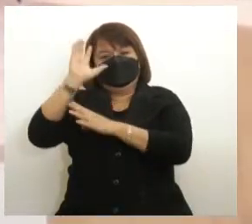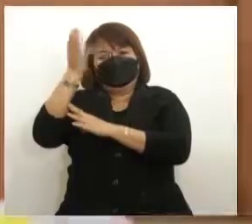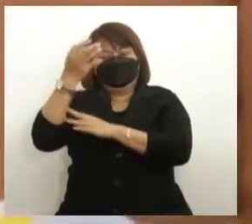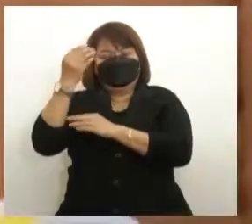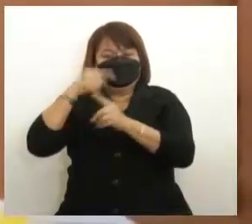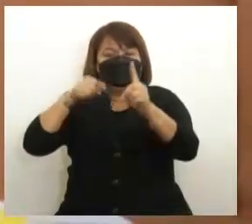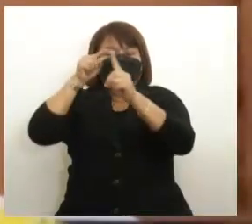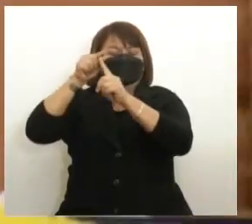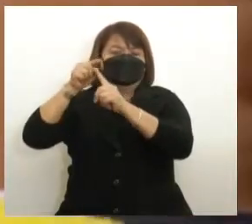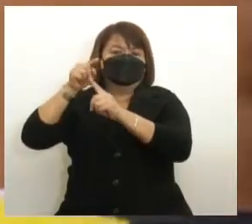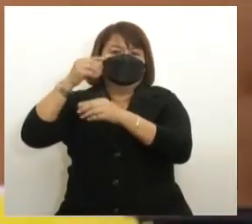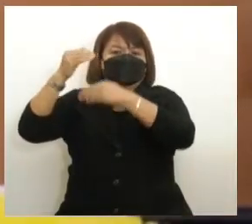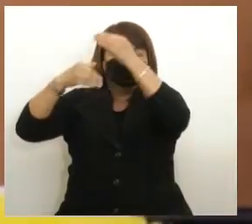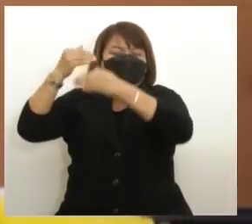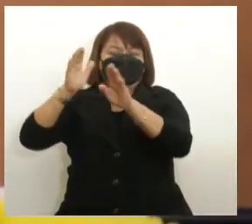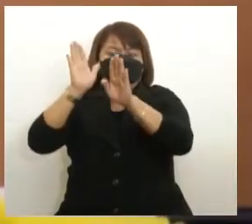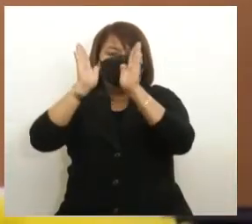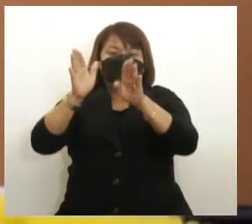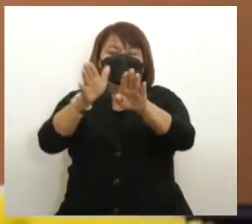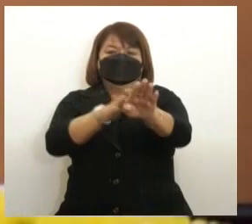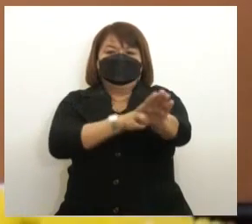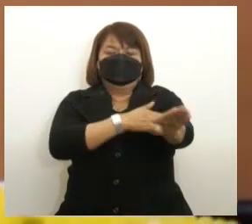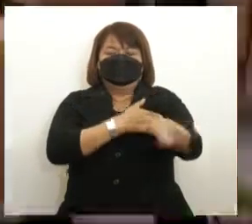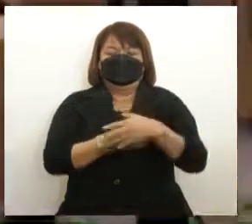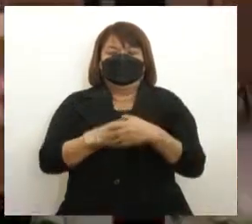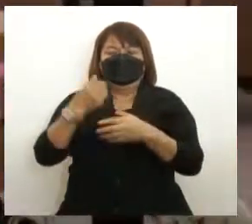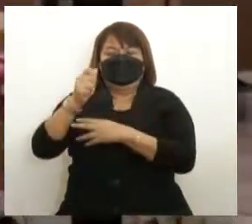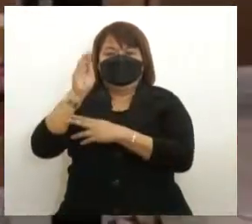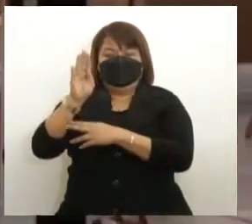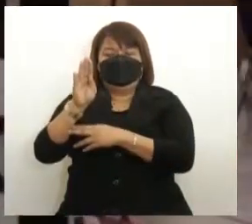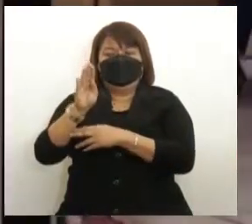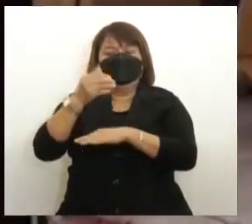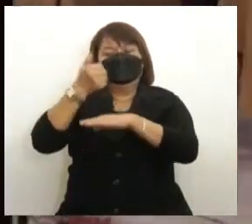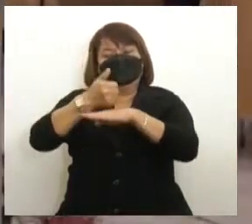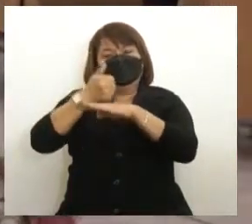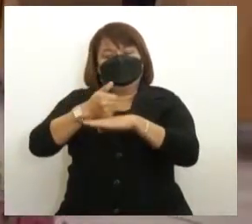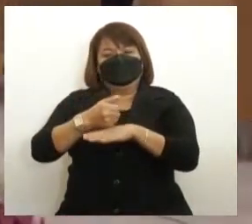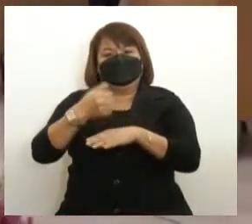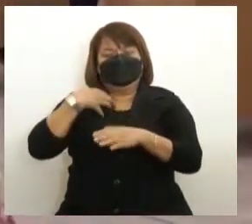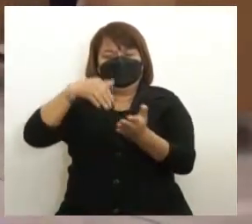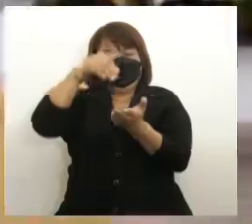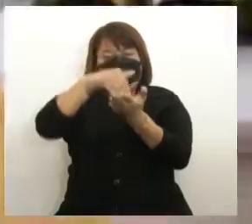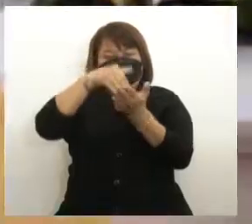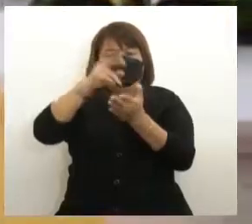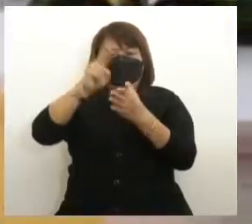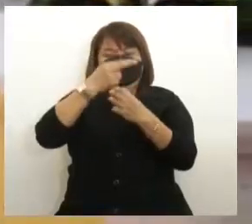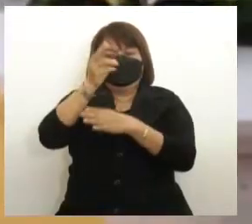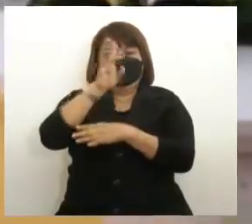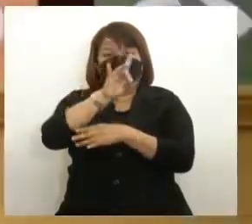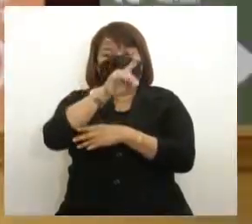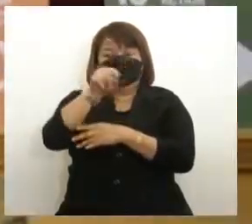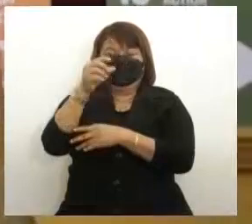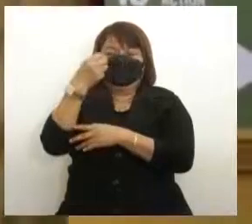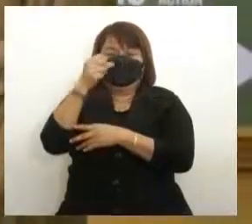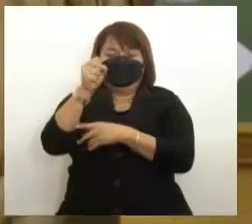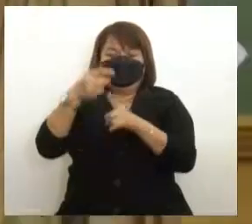นาที่ยั่งยืน OBEC Young Leaders for SDG จุดอบรมภาคกลางระหว่างวันที่8ถึง10